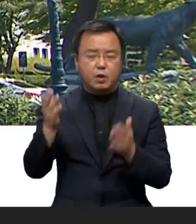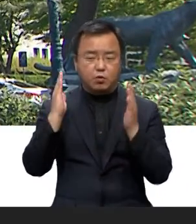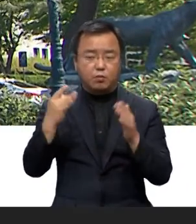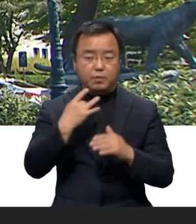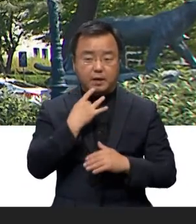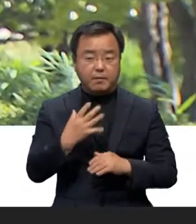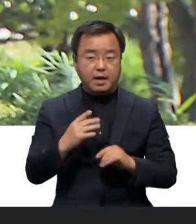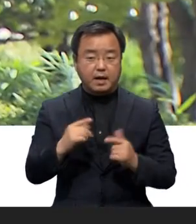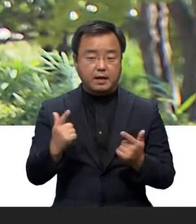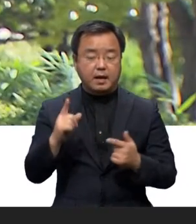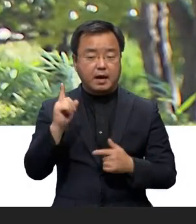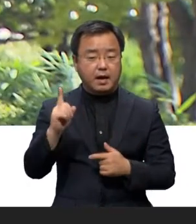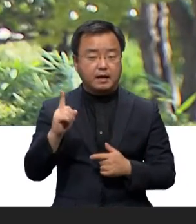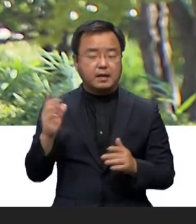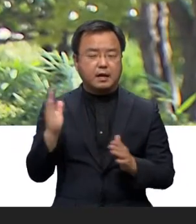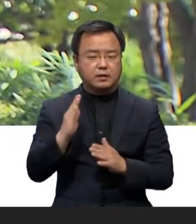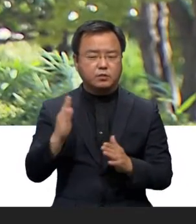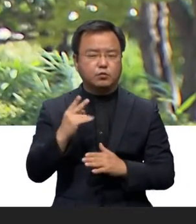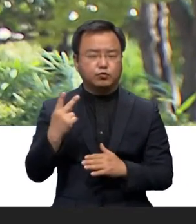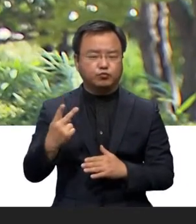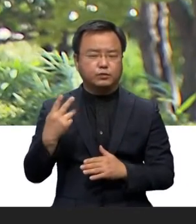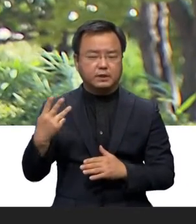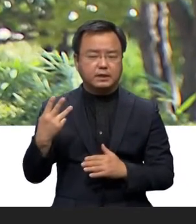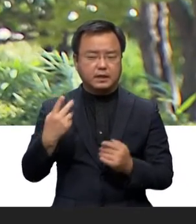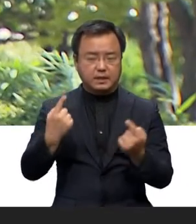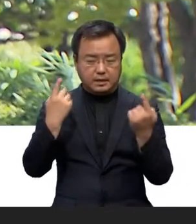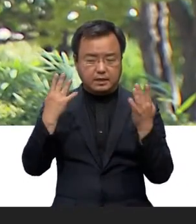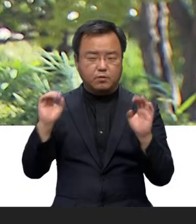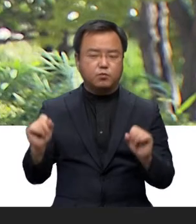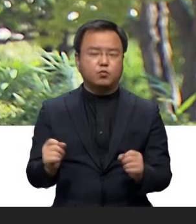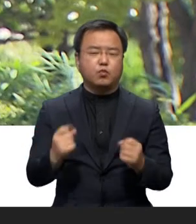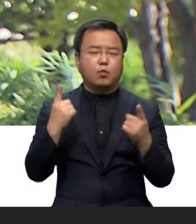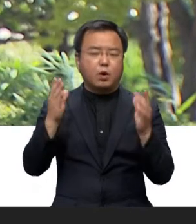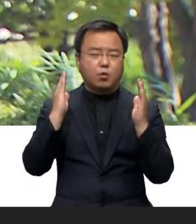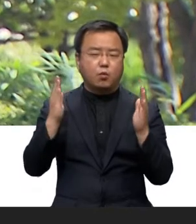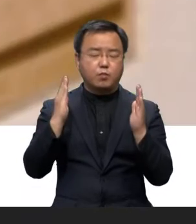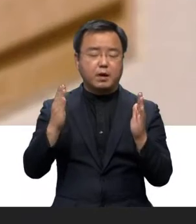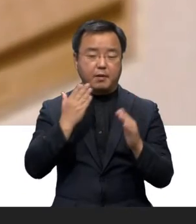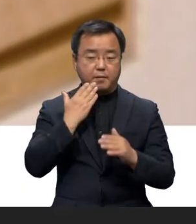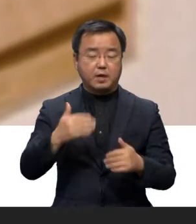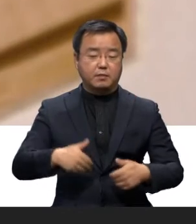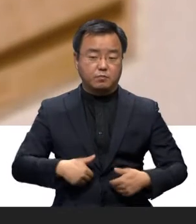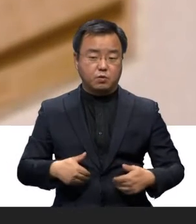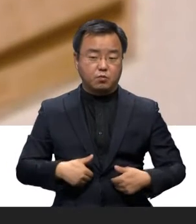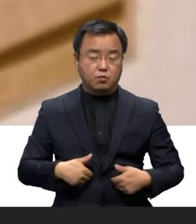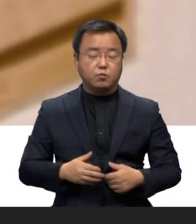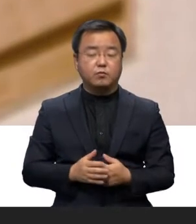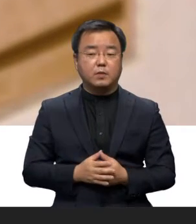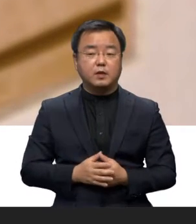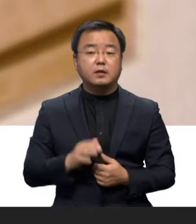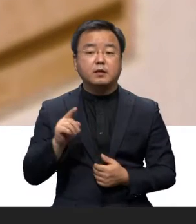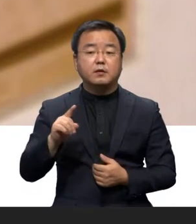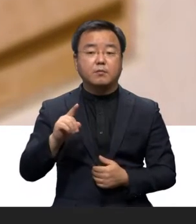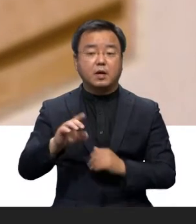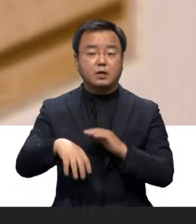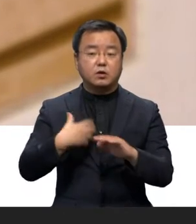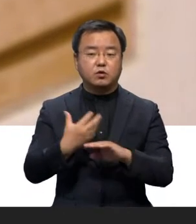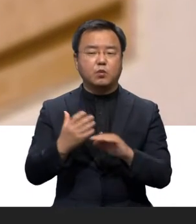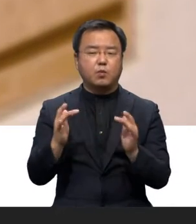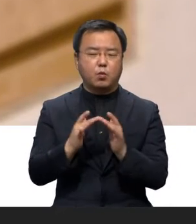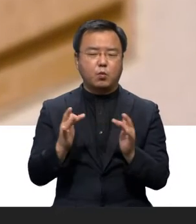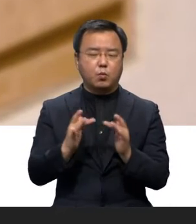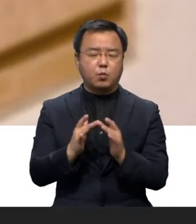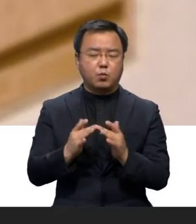학생이 두 개 내지 세 개 대학에서 동시에 수강할 수 있는 시스템도 만들어야 한다고 보거든요. 일종의 혁신 공유인데 이 공유 온라인을 통해서